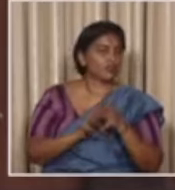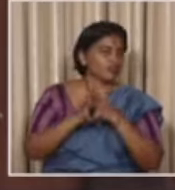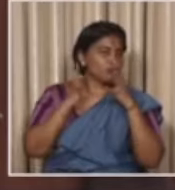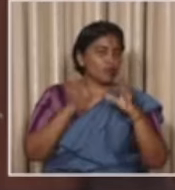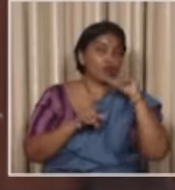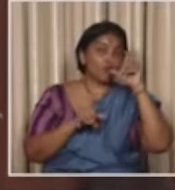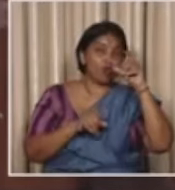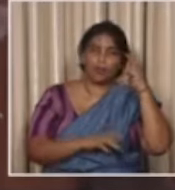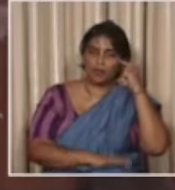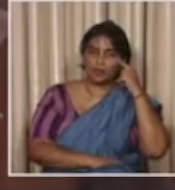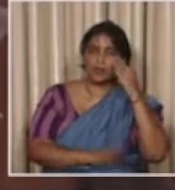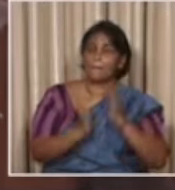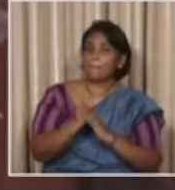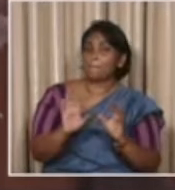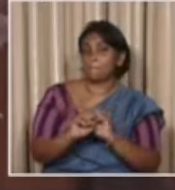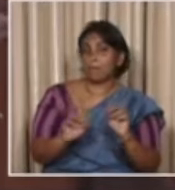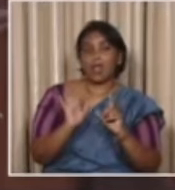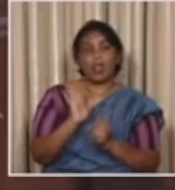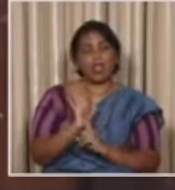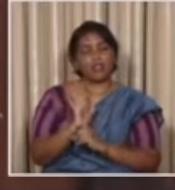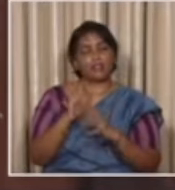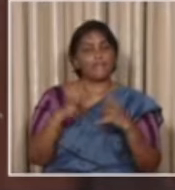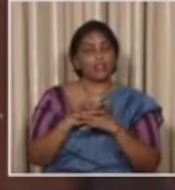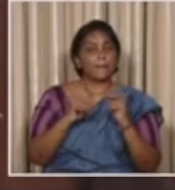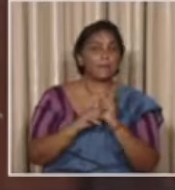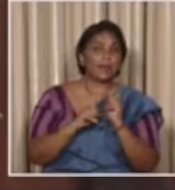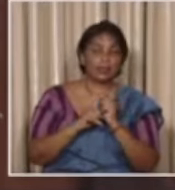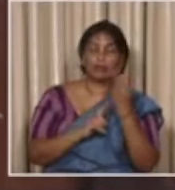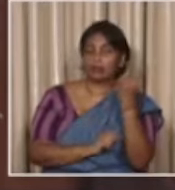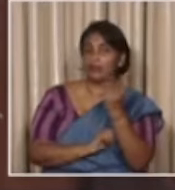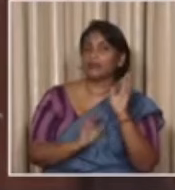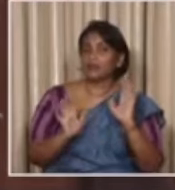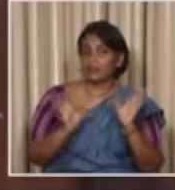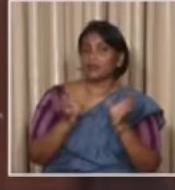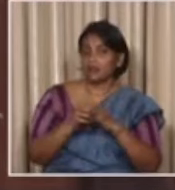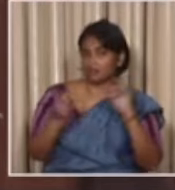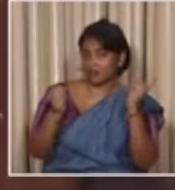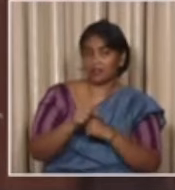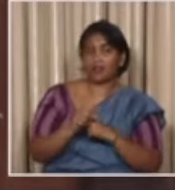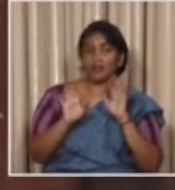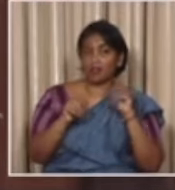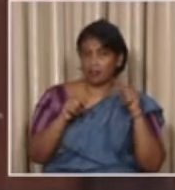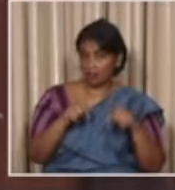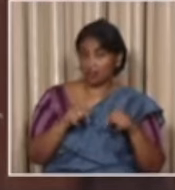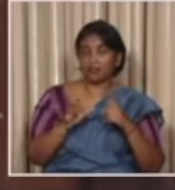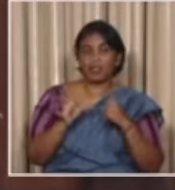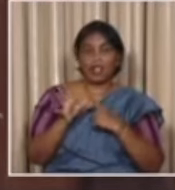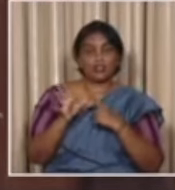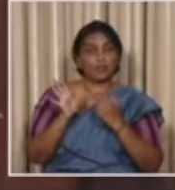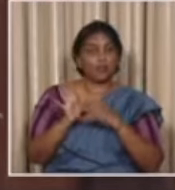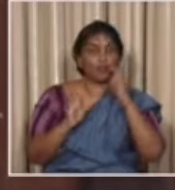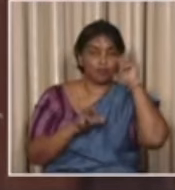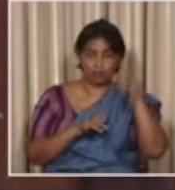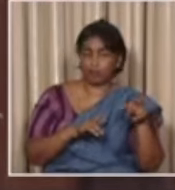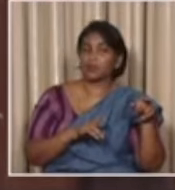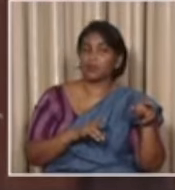අය කොළඹ හිතන්නේ මාධ්‍යවේදී කිව්වම ලසන්ත වික්‍රමතුංග ප්‍රදීප් එක්නලිගොඩ විතරයි මේ කණ්ඩායම විසින් ඝාතනය කරේ කියලා. අද මේ අසාද් මෞලානා කියන